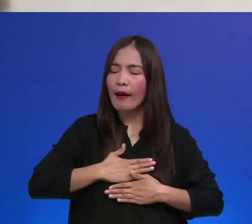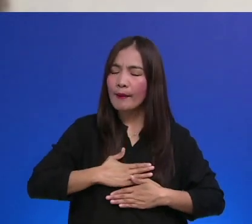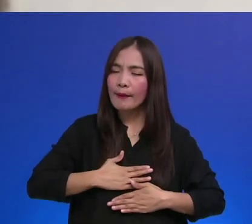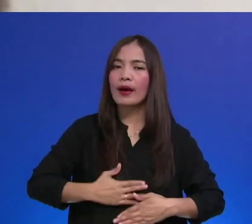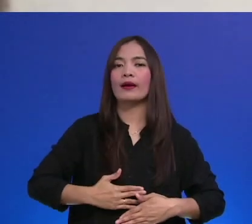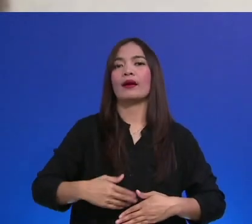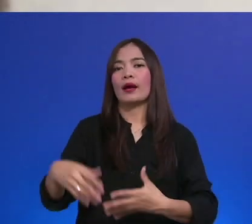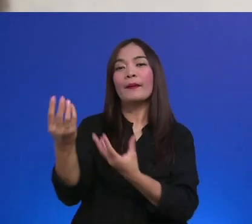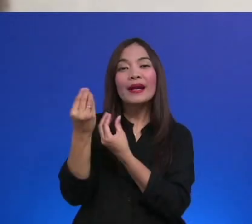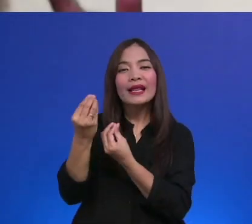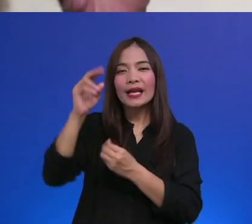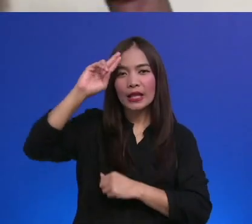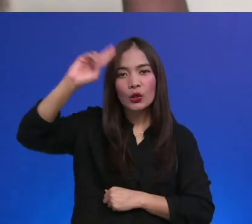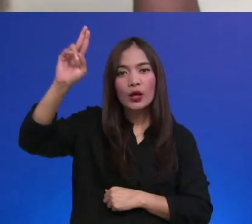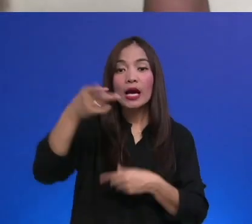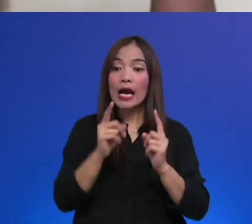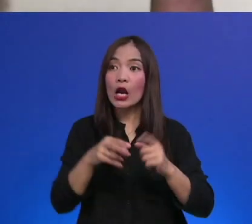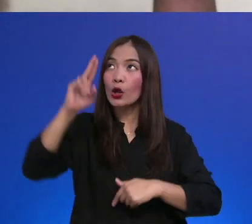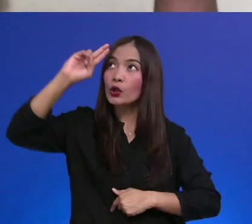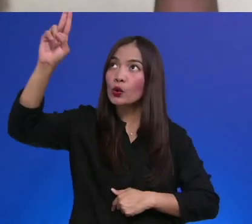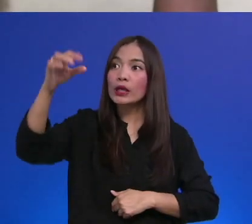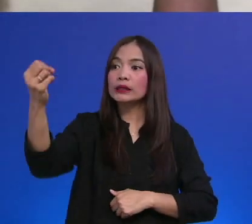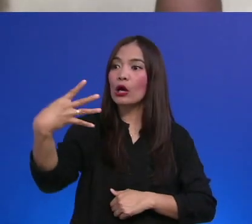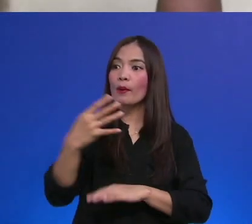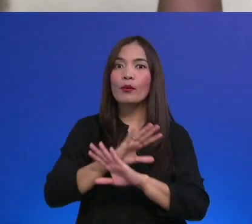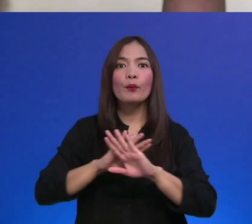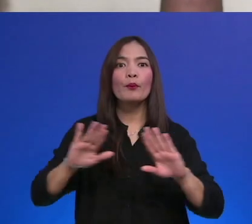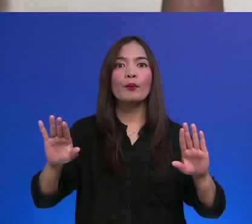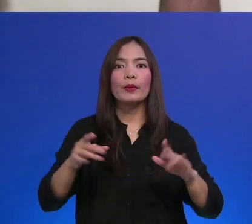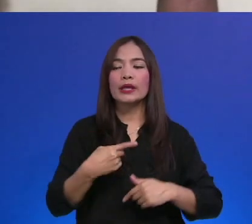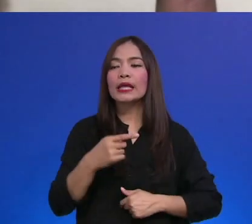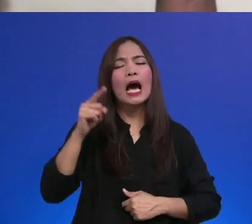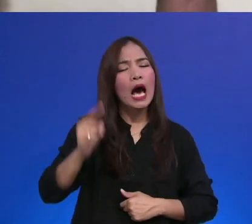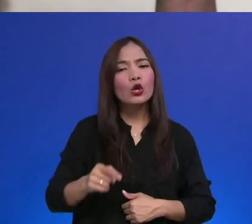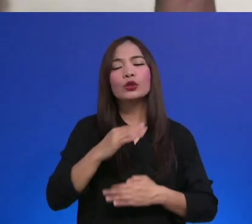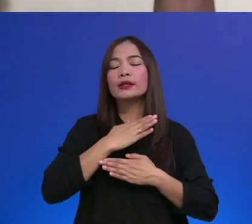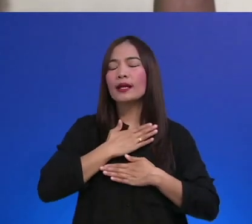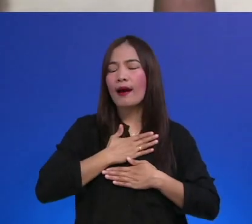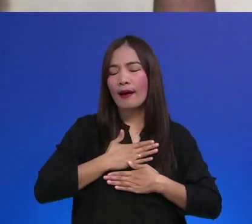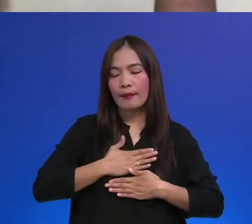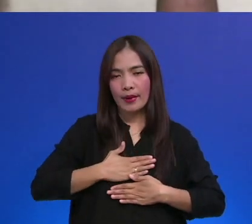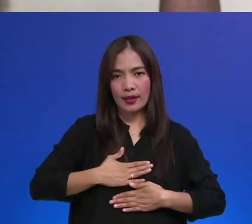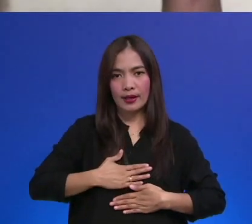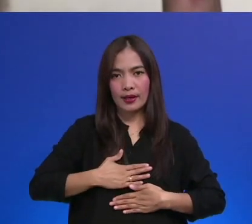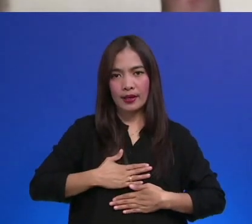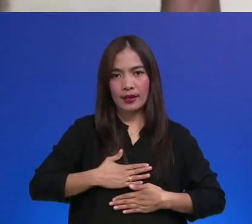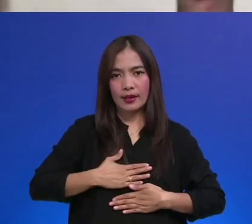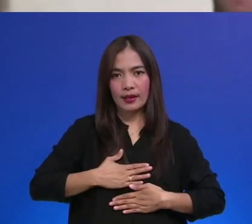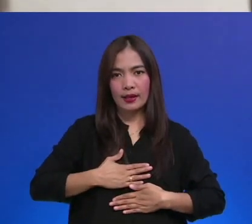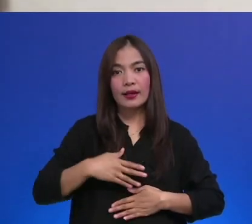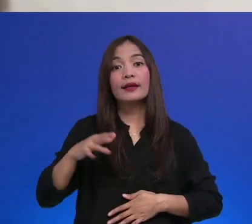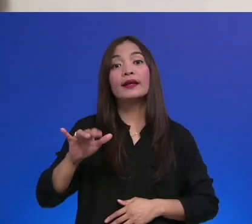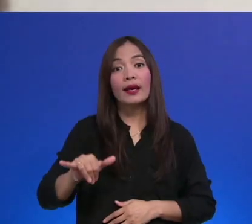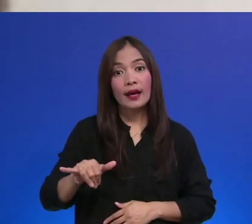Tuhan Kalau tuhan belum menjawab kita harus sabar menantikan Tuhan di situ sebenarnya